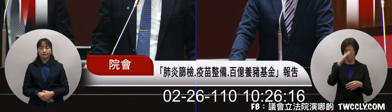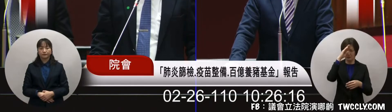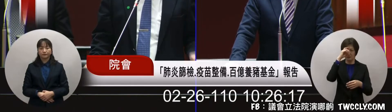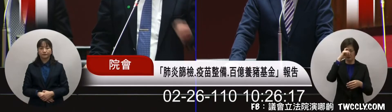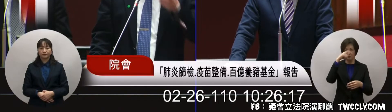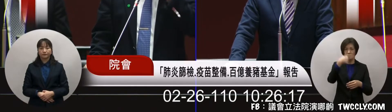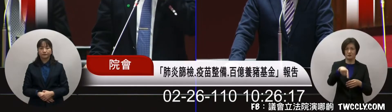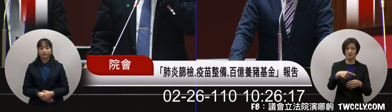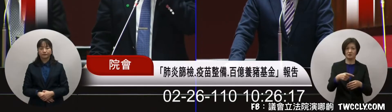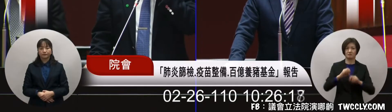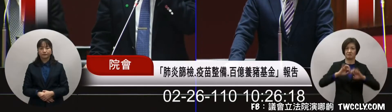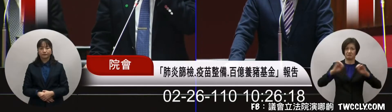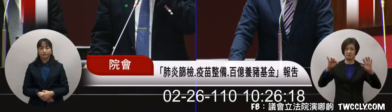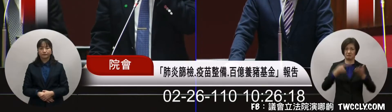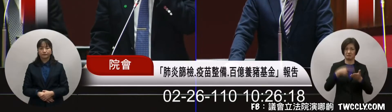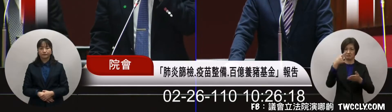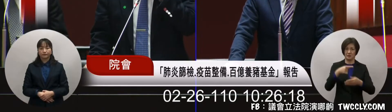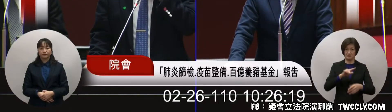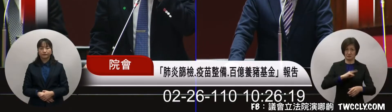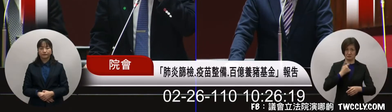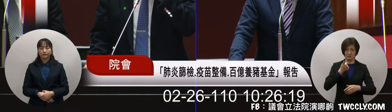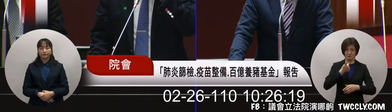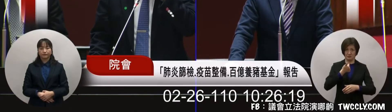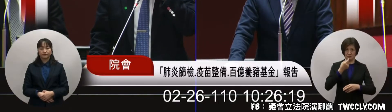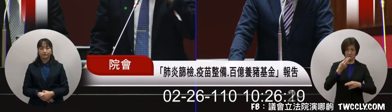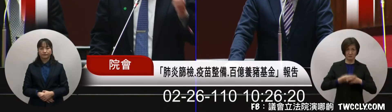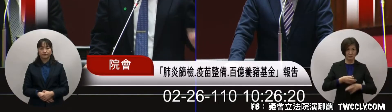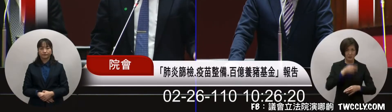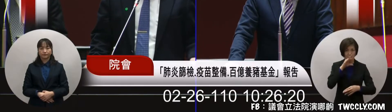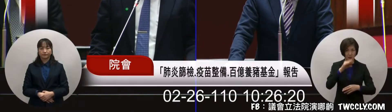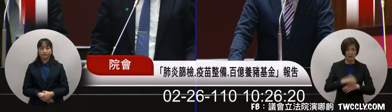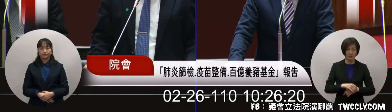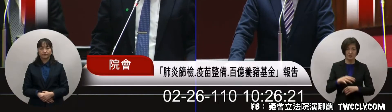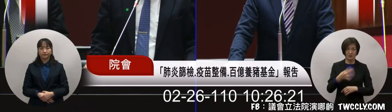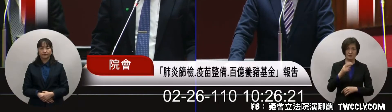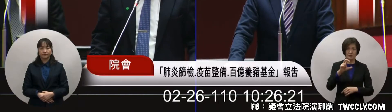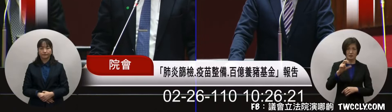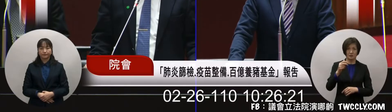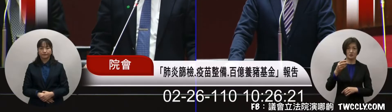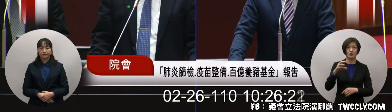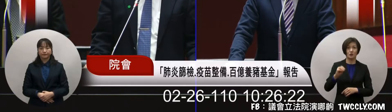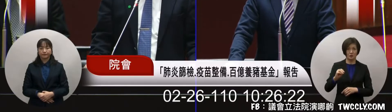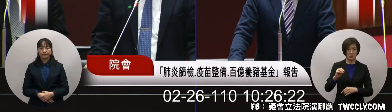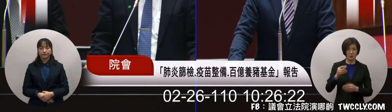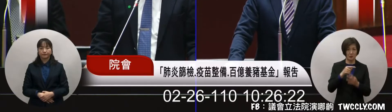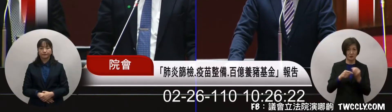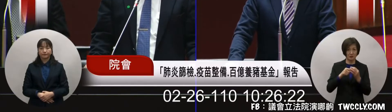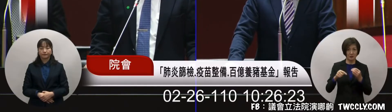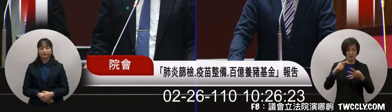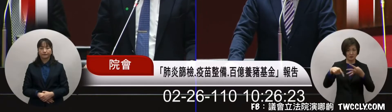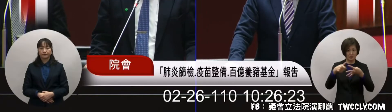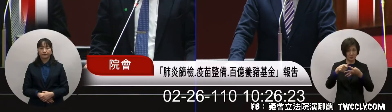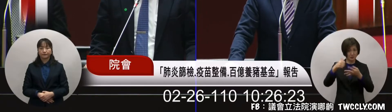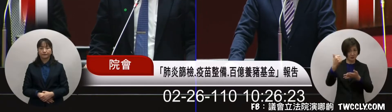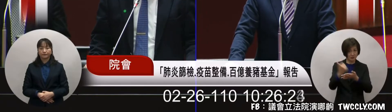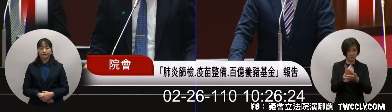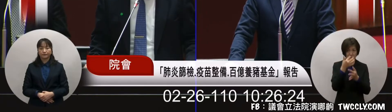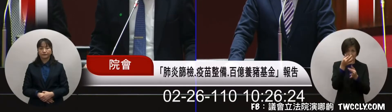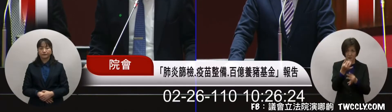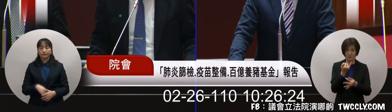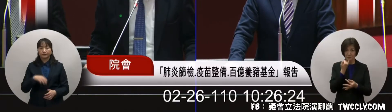心确实可以完成你们报告上面所写的476万剂可以在第一季这个确实到达